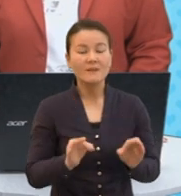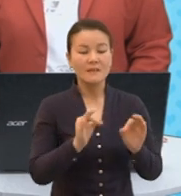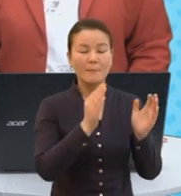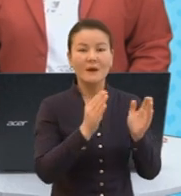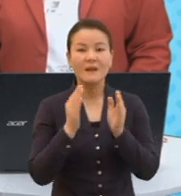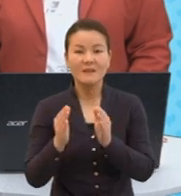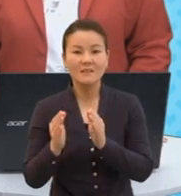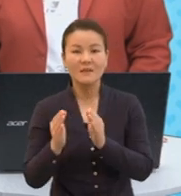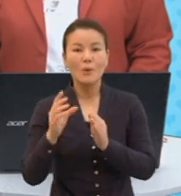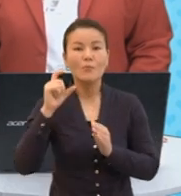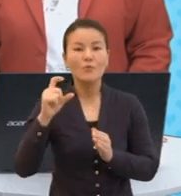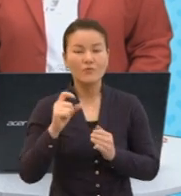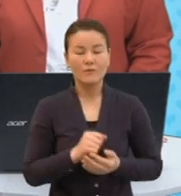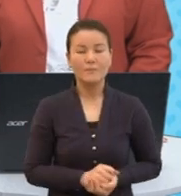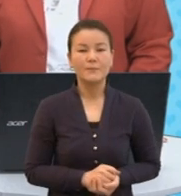буквы.